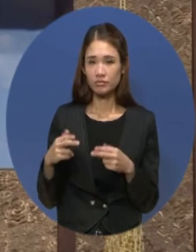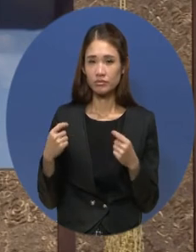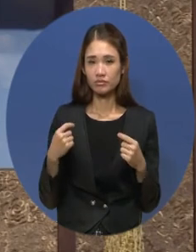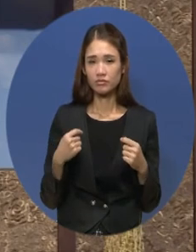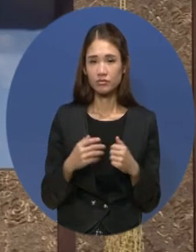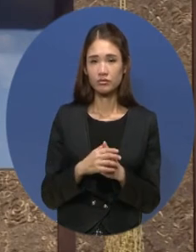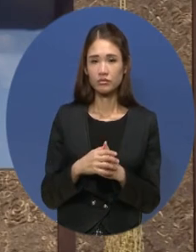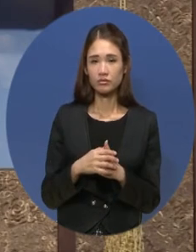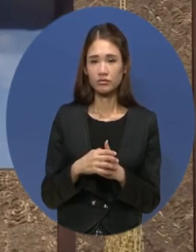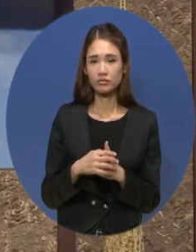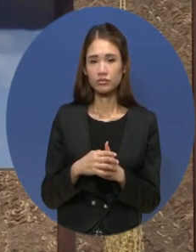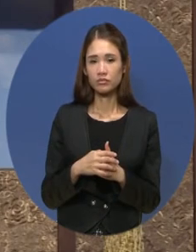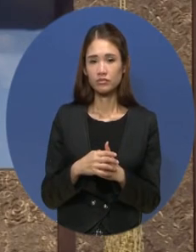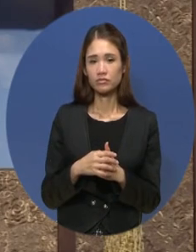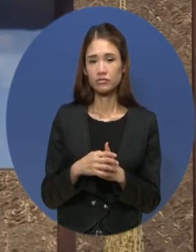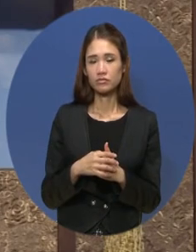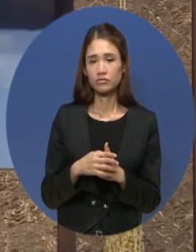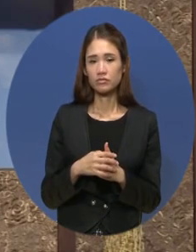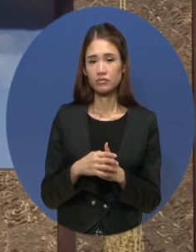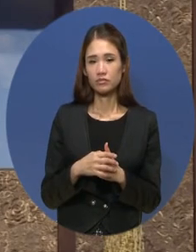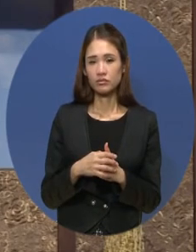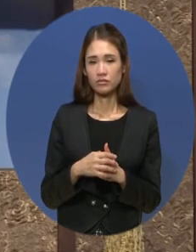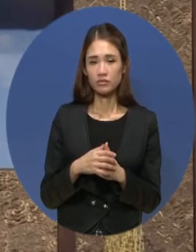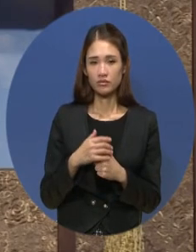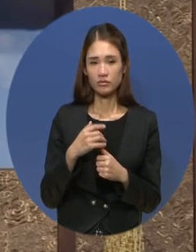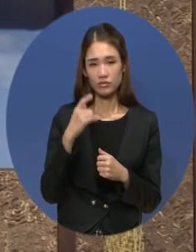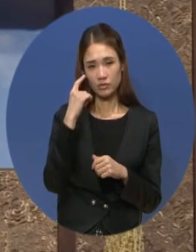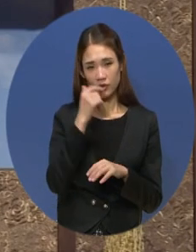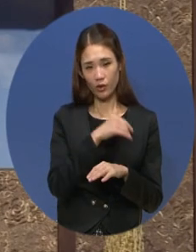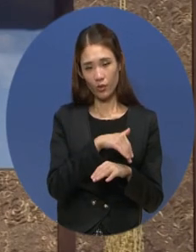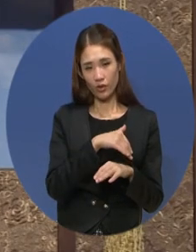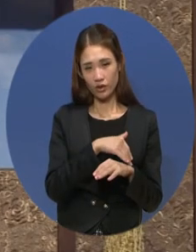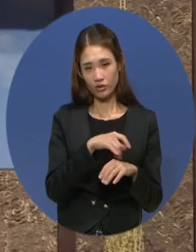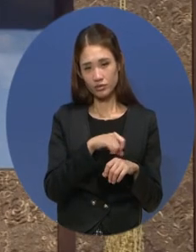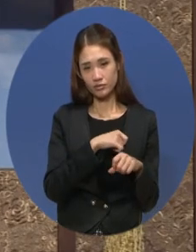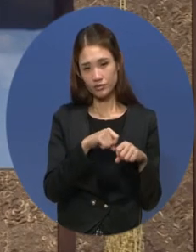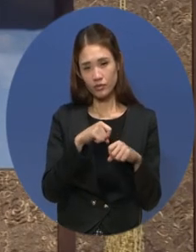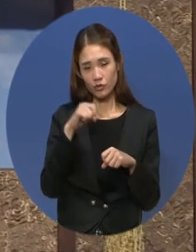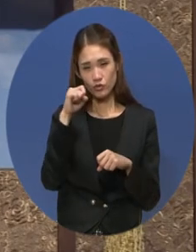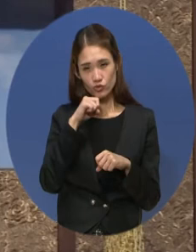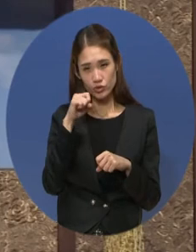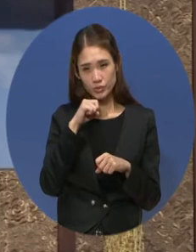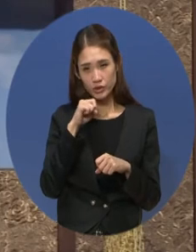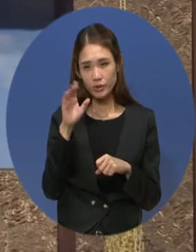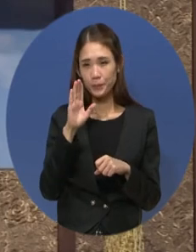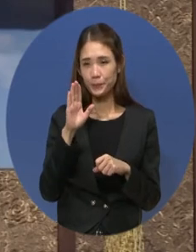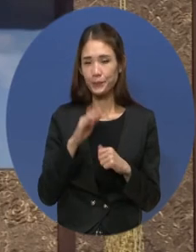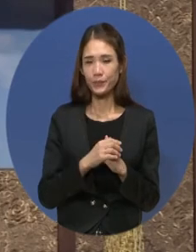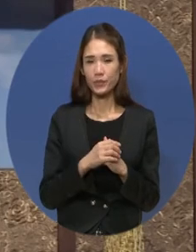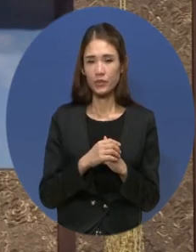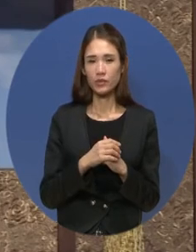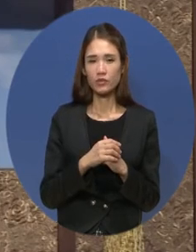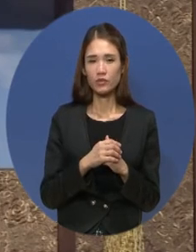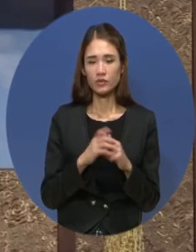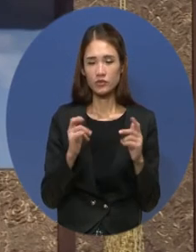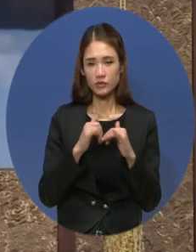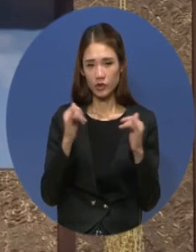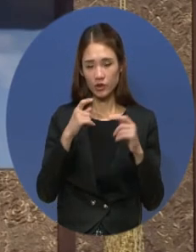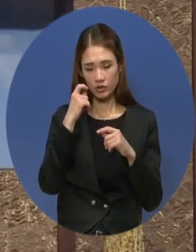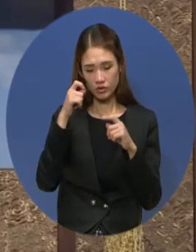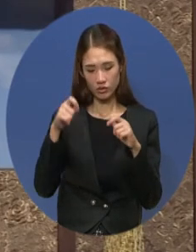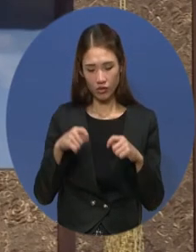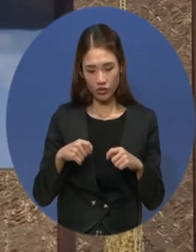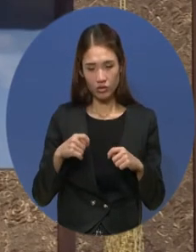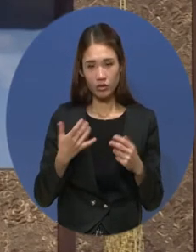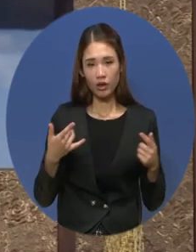이런 것들 이런 것들을 좀 하면서 또 하고 또 특별활동 이라는게 단지 취미활동 뿐만이 아니라 지역사회 적응 프로그램